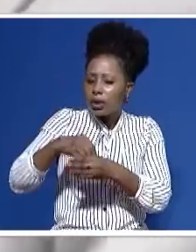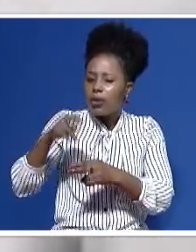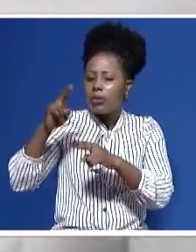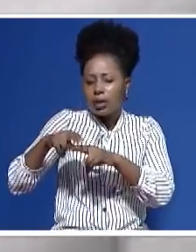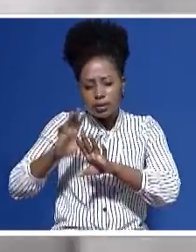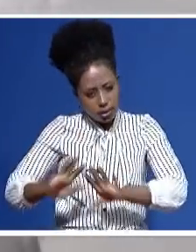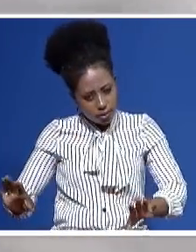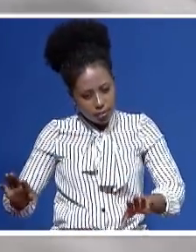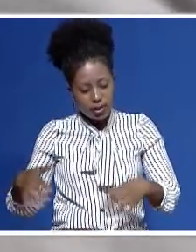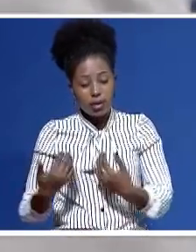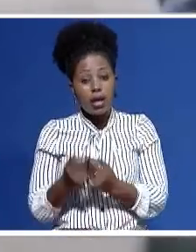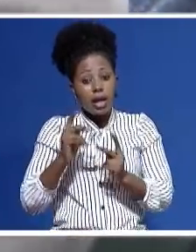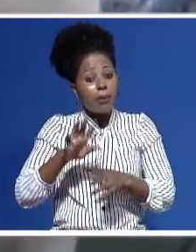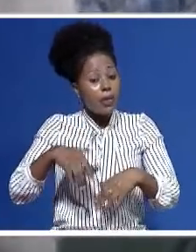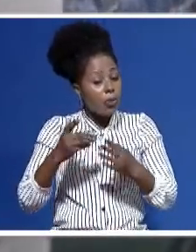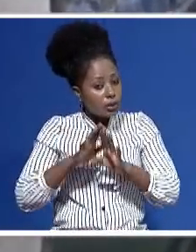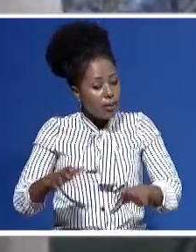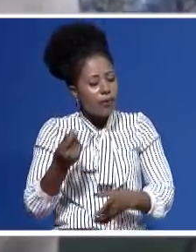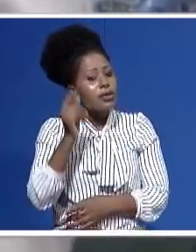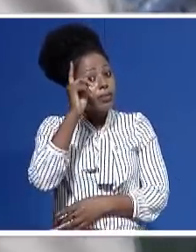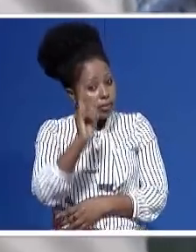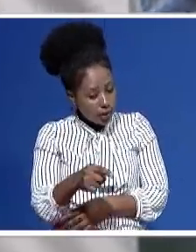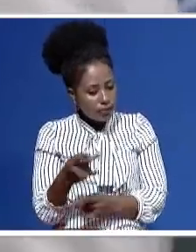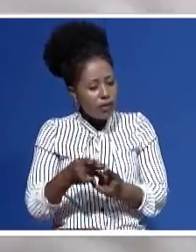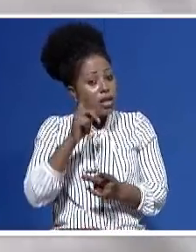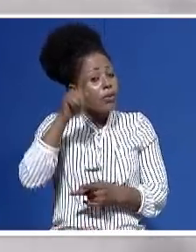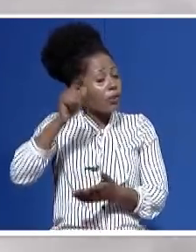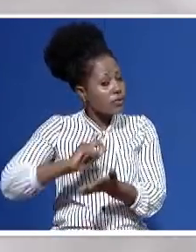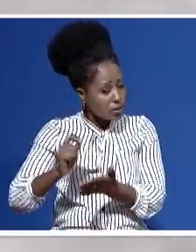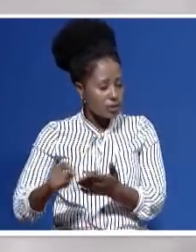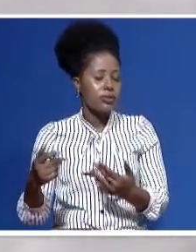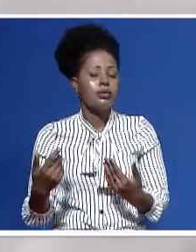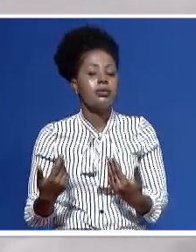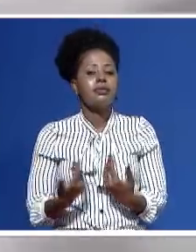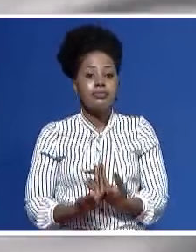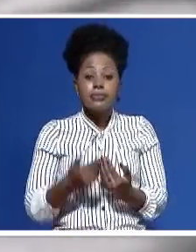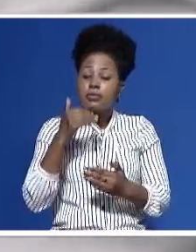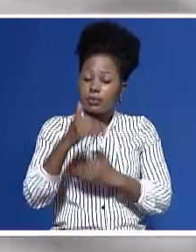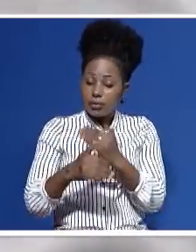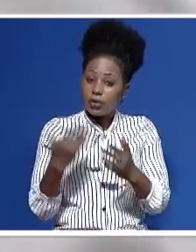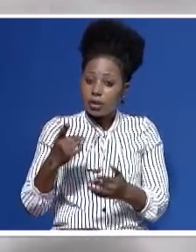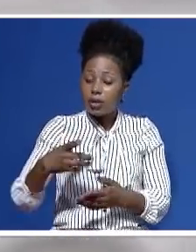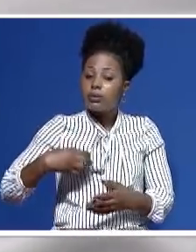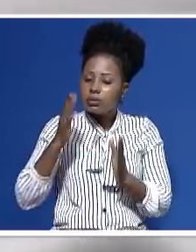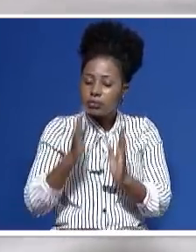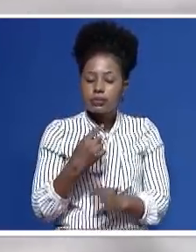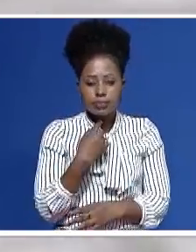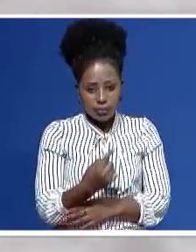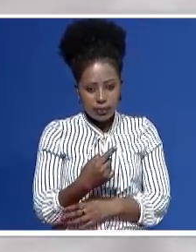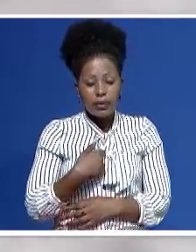umebaki salama. Kama uko salama, fedha mnayo na iko ofisini. Katika hatua nyingine, Waziri Mkuu